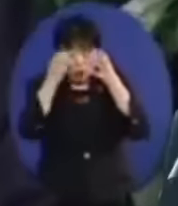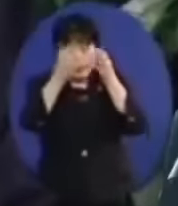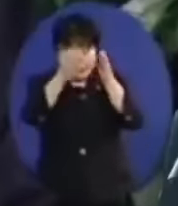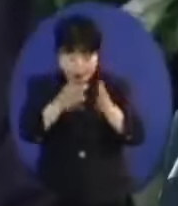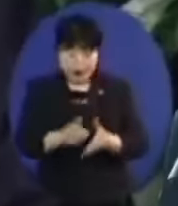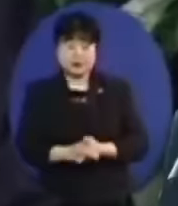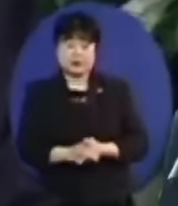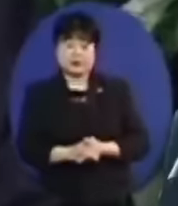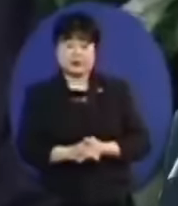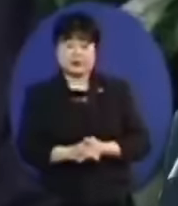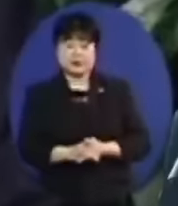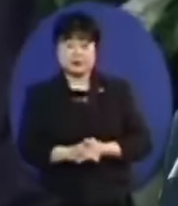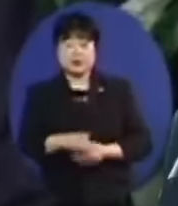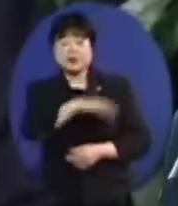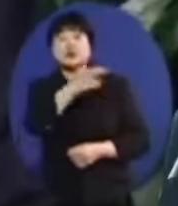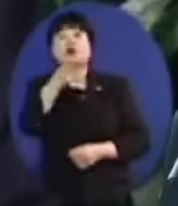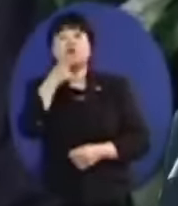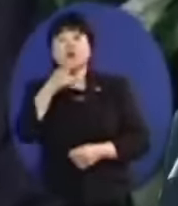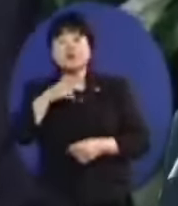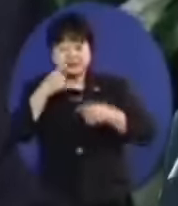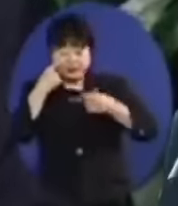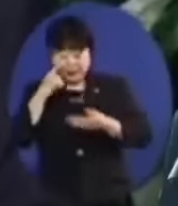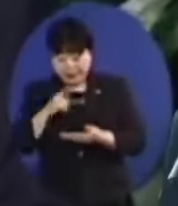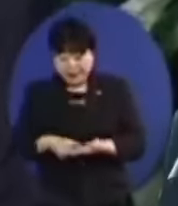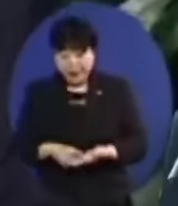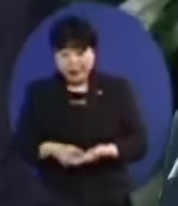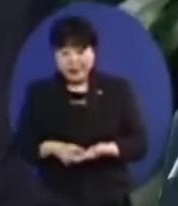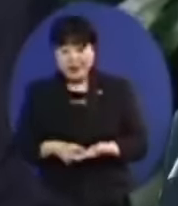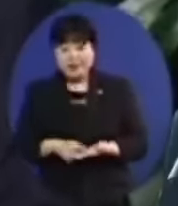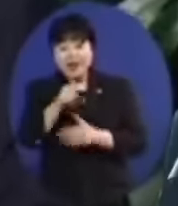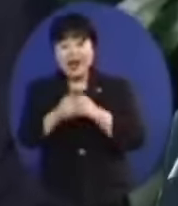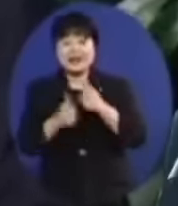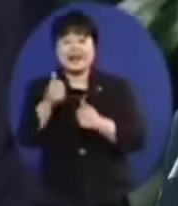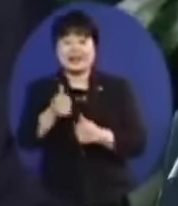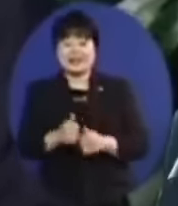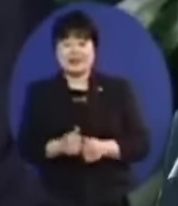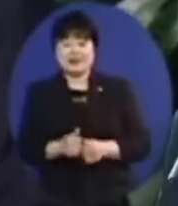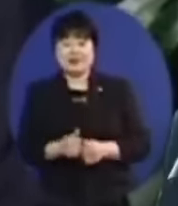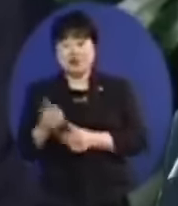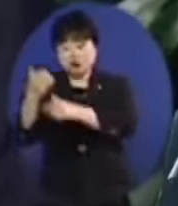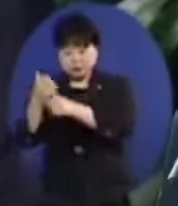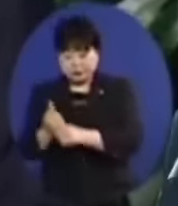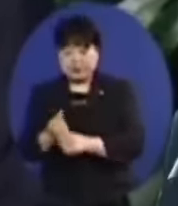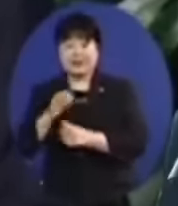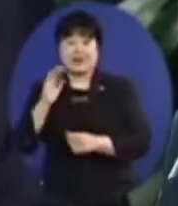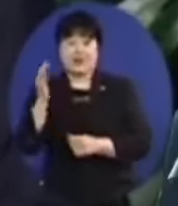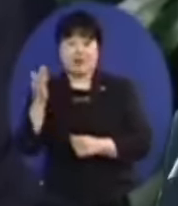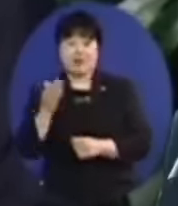통해서 무능력한 자기를 발견하고 하나님 앞에 엎드리게 만들어주는 것입니다.